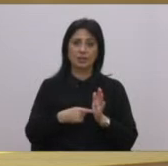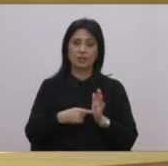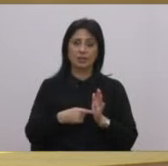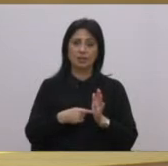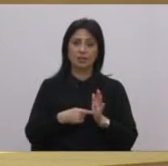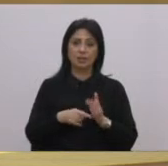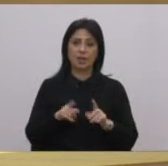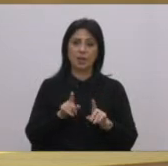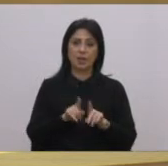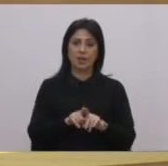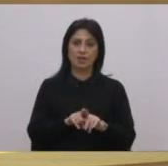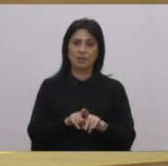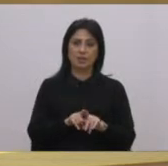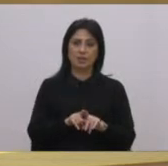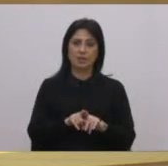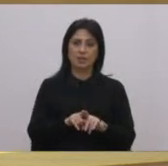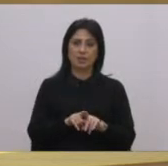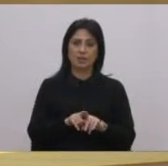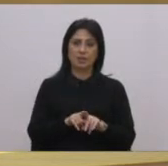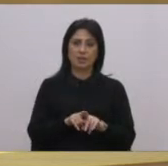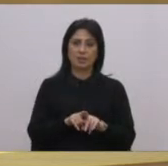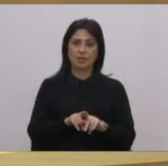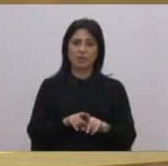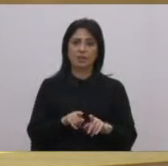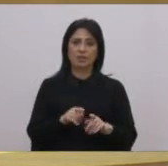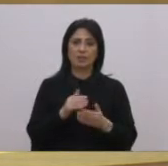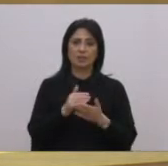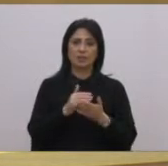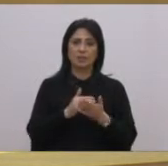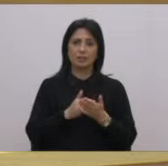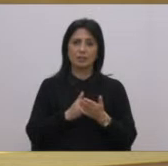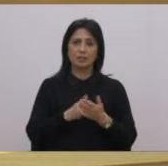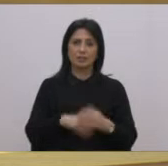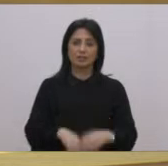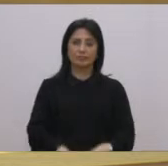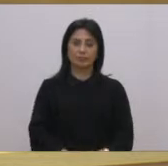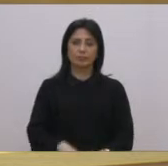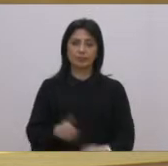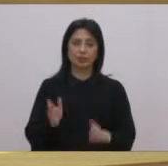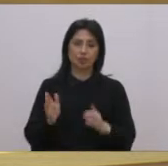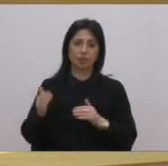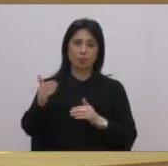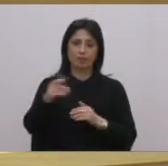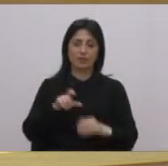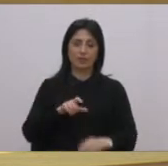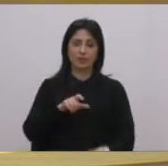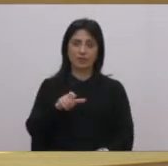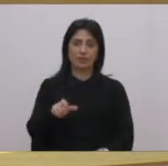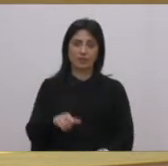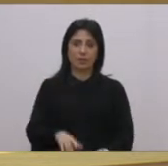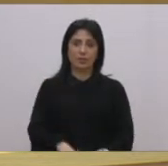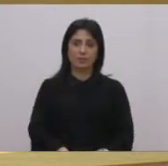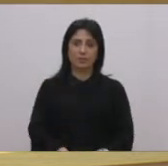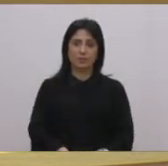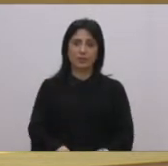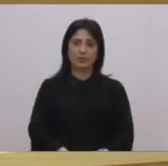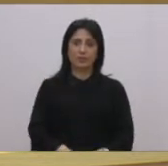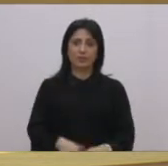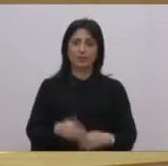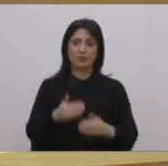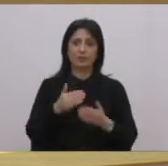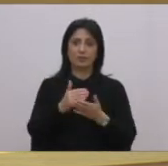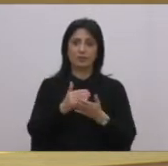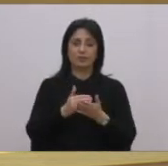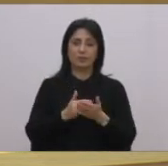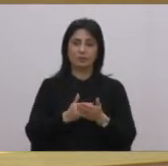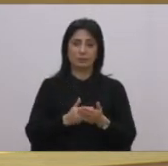ასევე მარტვილს უკავშირდება. ეს არის შემოვლითი გზა მარტვილის ცენტრის